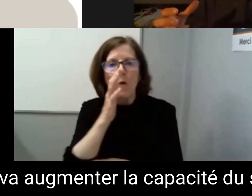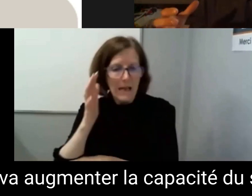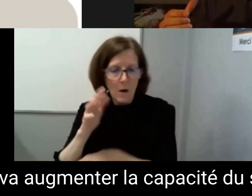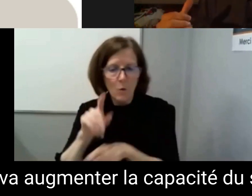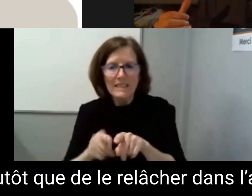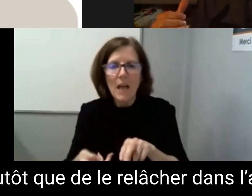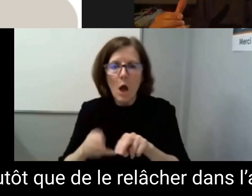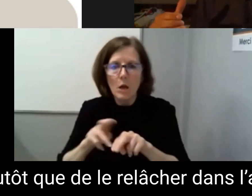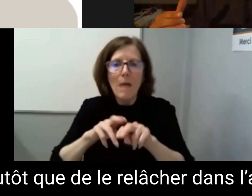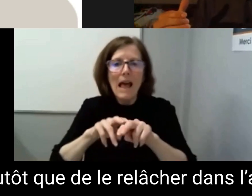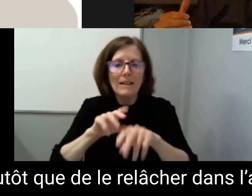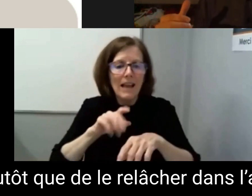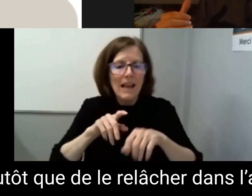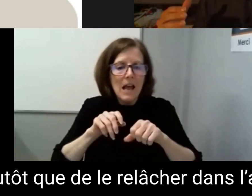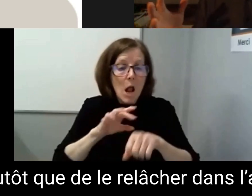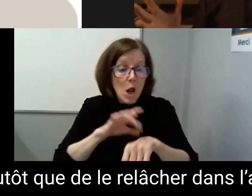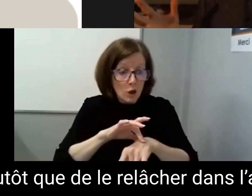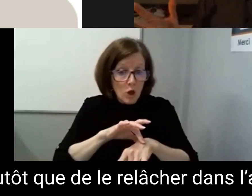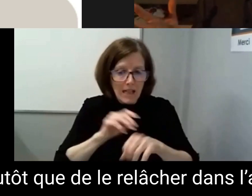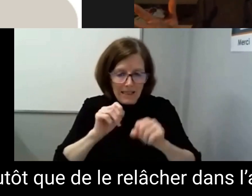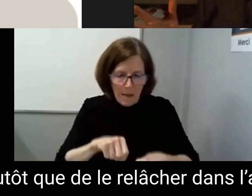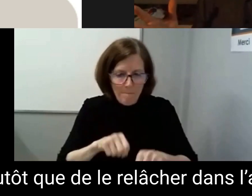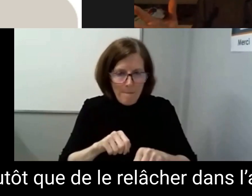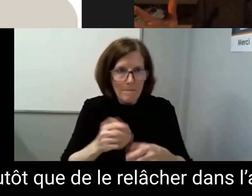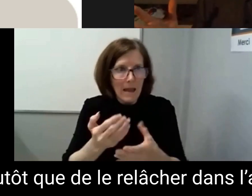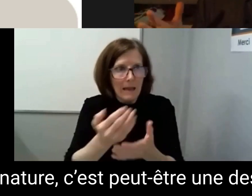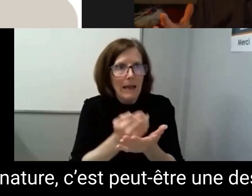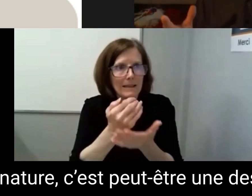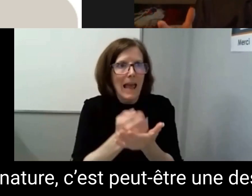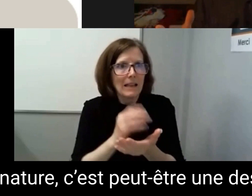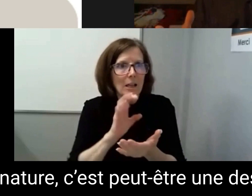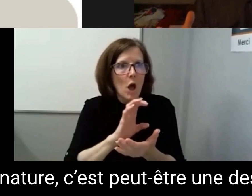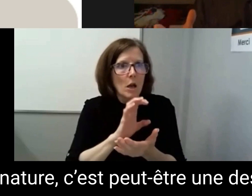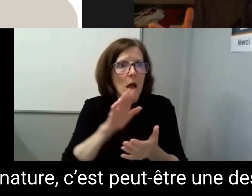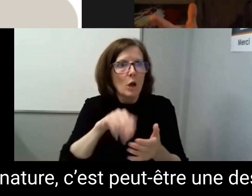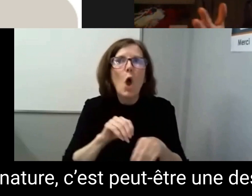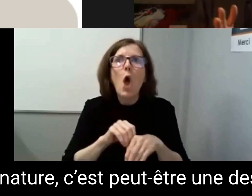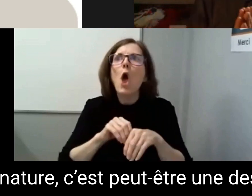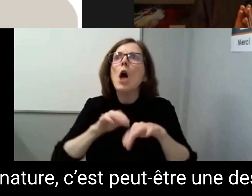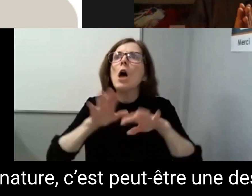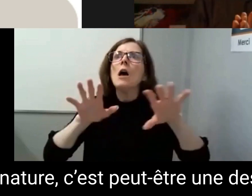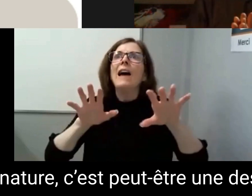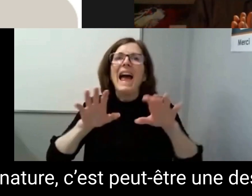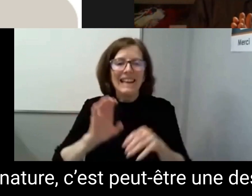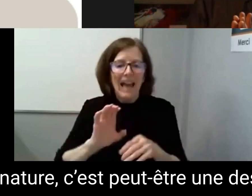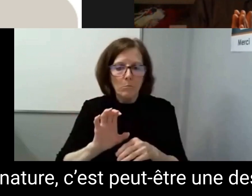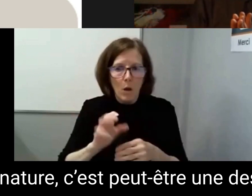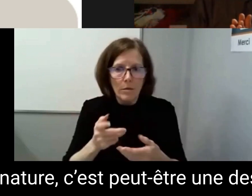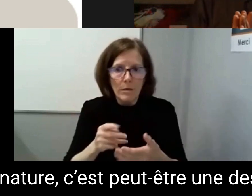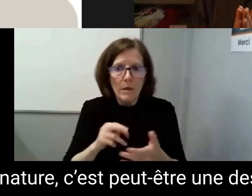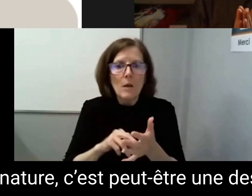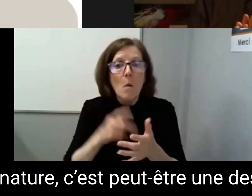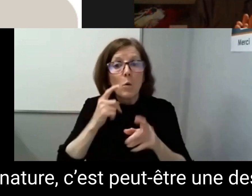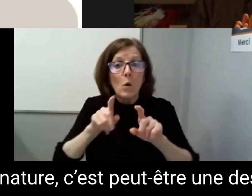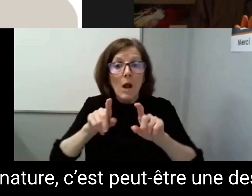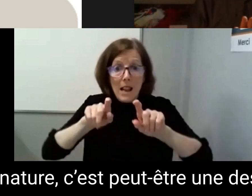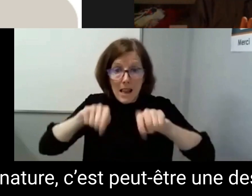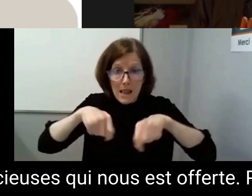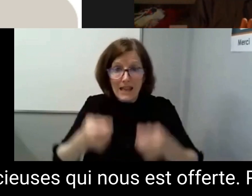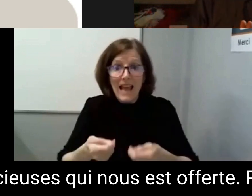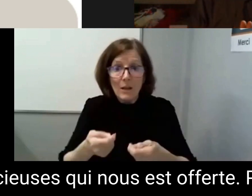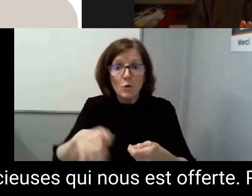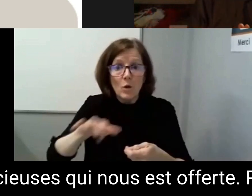capacité du sol à retenir le carbone plutôt que de le relâcher dans l'air. Ça, c'est encore là, la nature, c'est peut-être une des technologies les